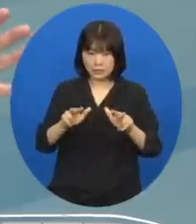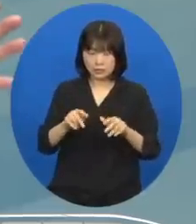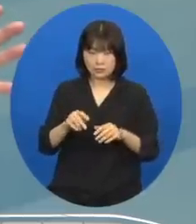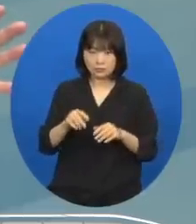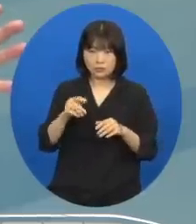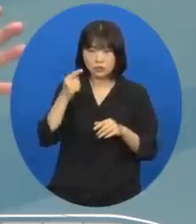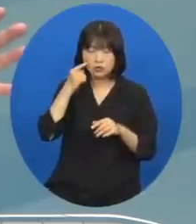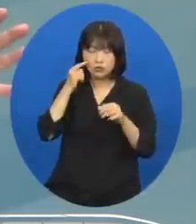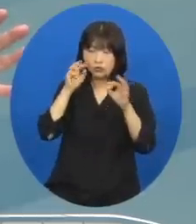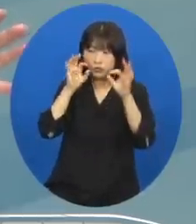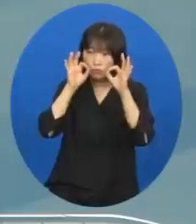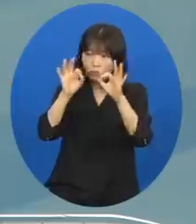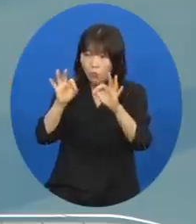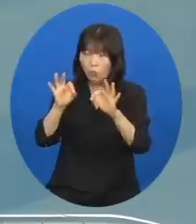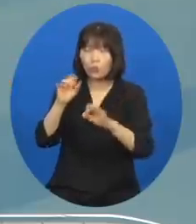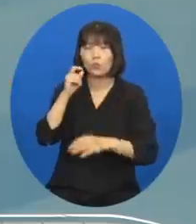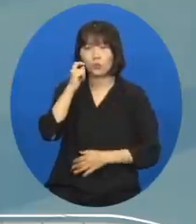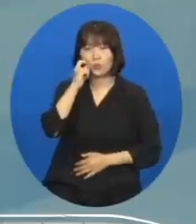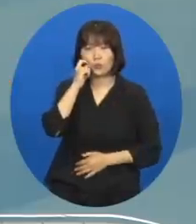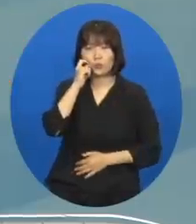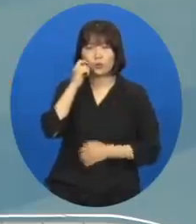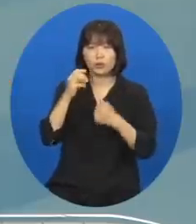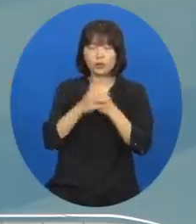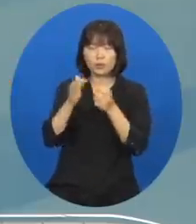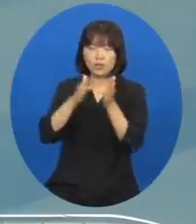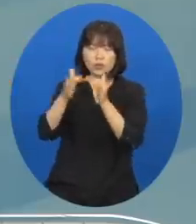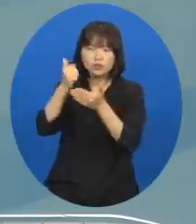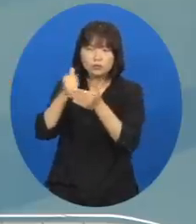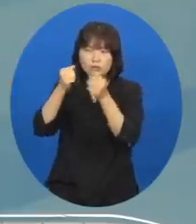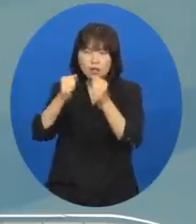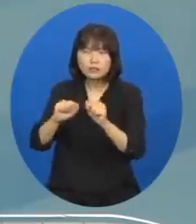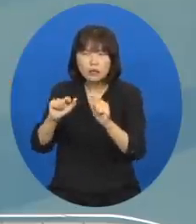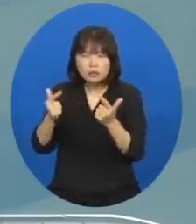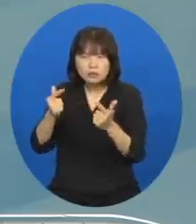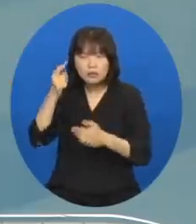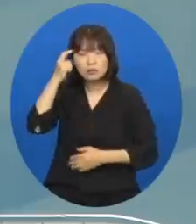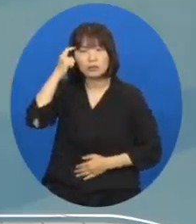보지는 못합니다. 그러니까 안 계신 줄 아는 거예요.